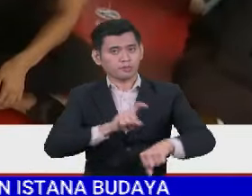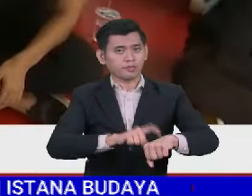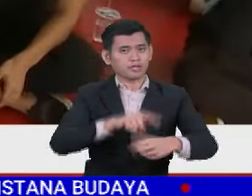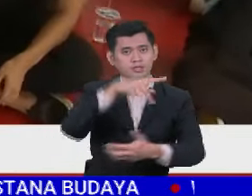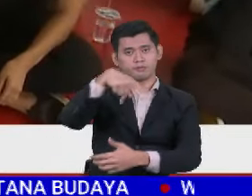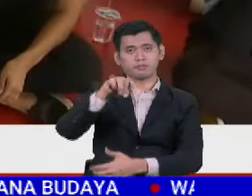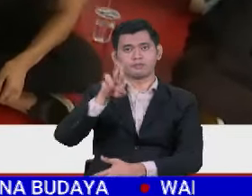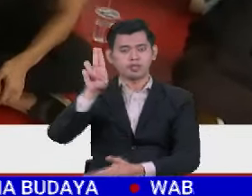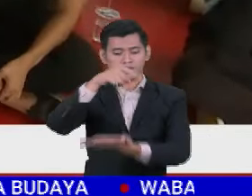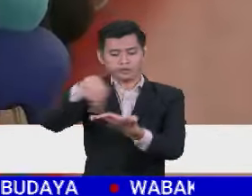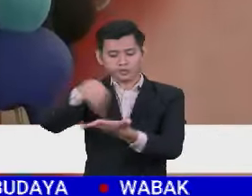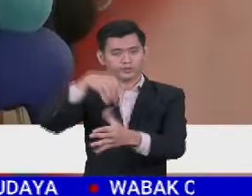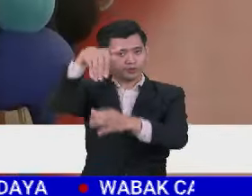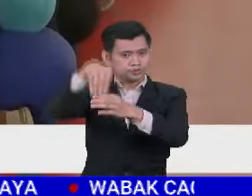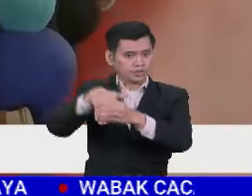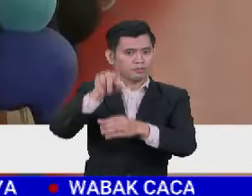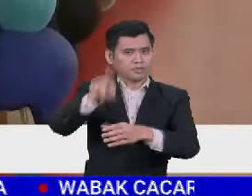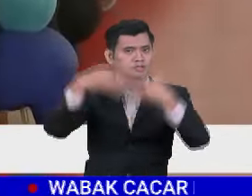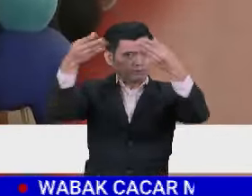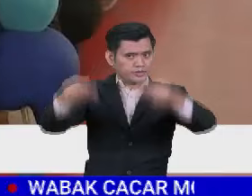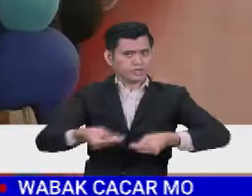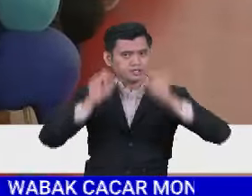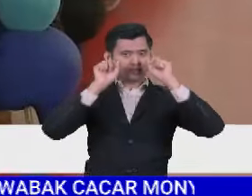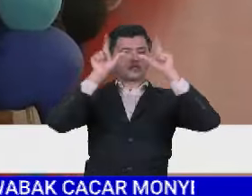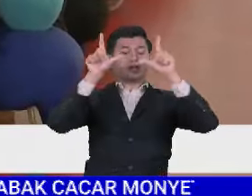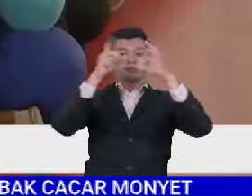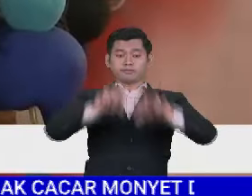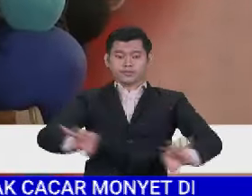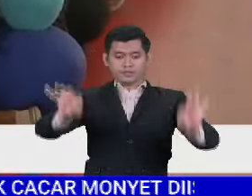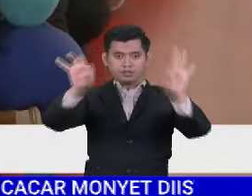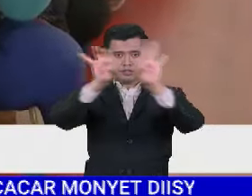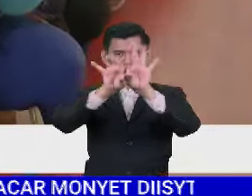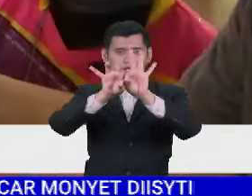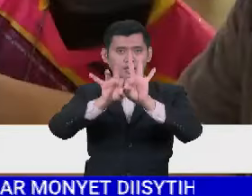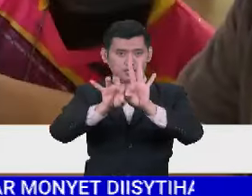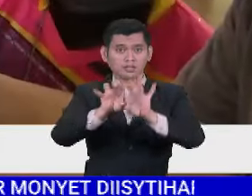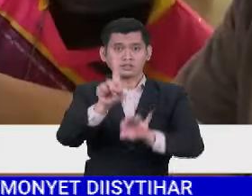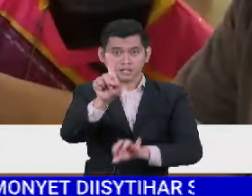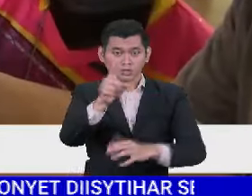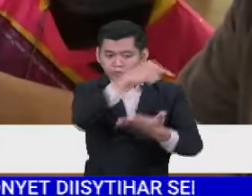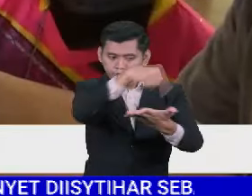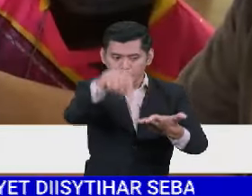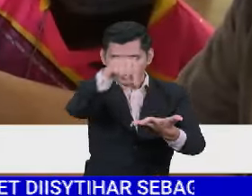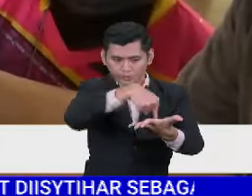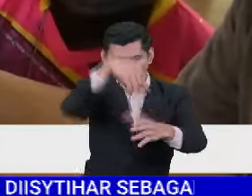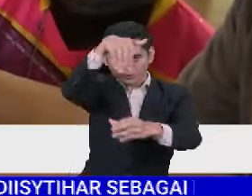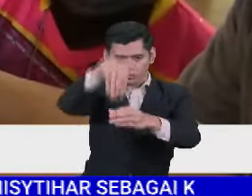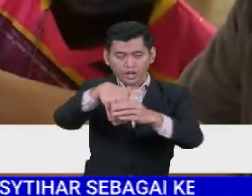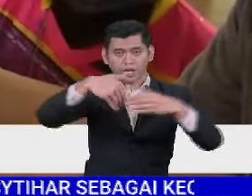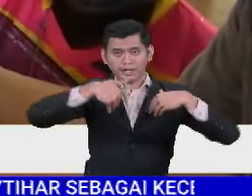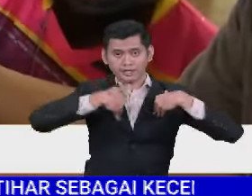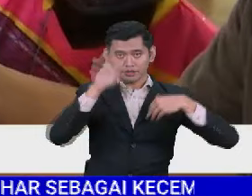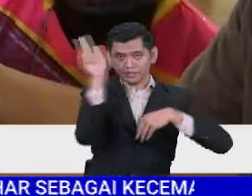memberi kesadaran kepada anak-anak me bahwa pentingnya satu unit untuk membentuk kerajaan